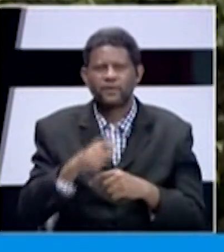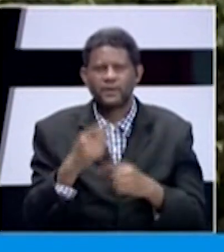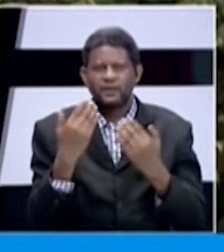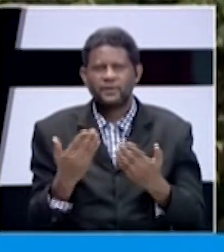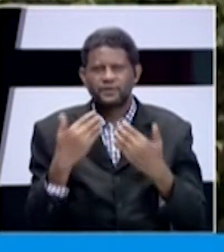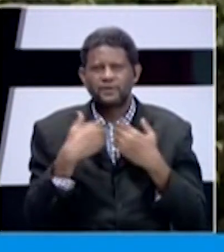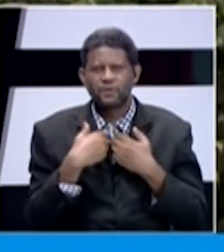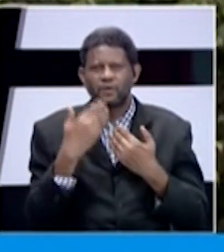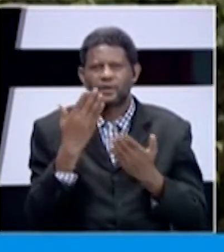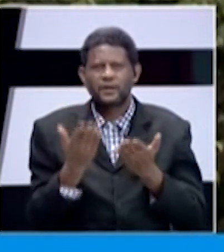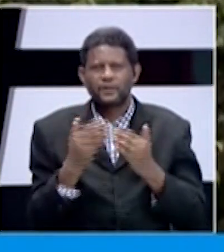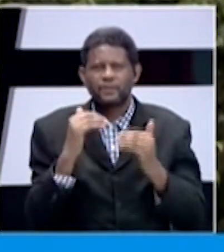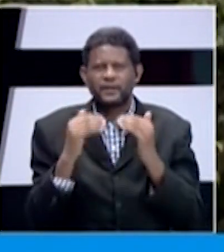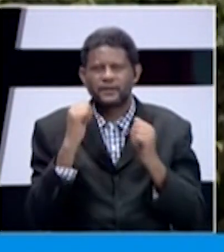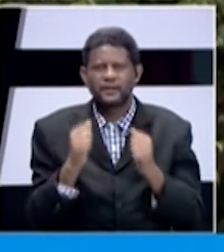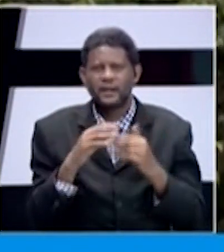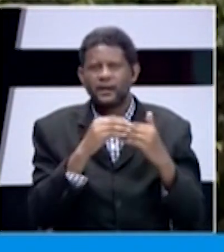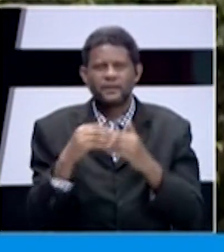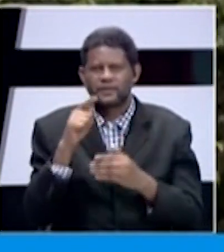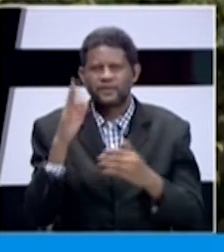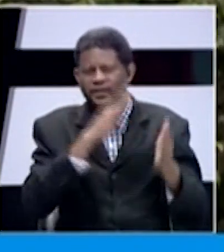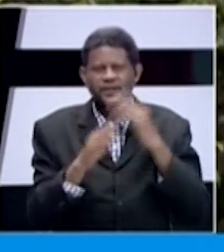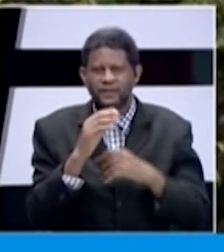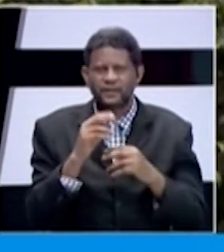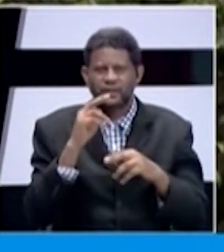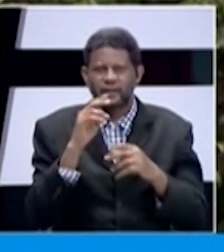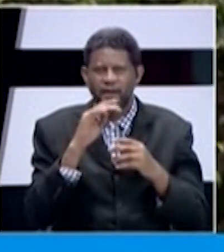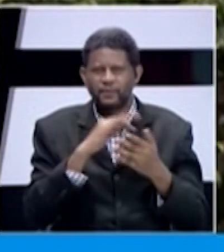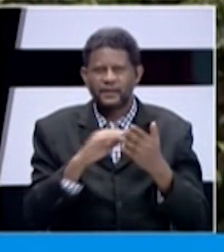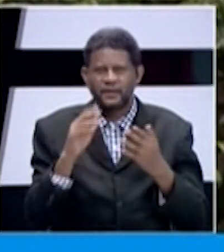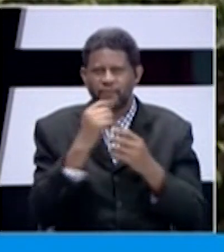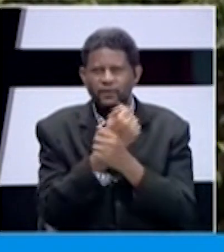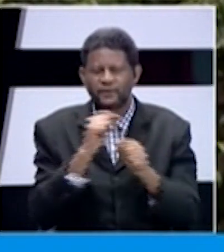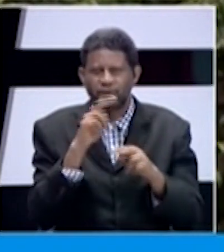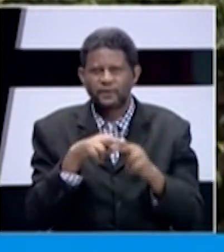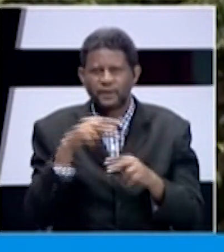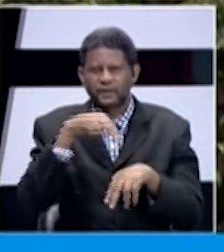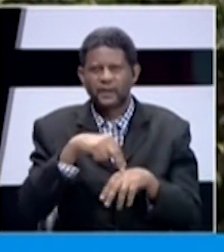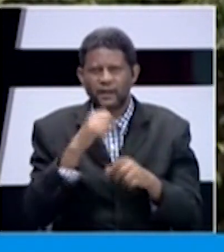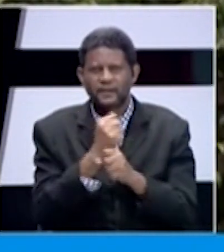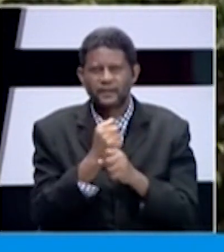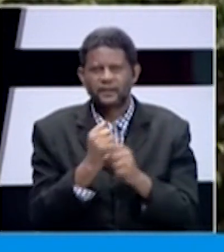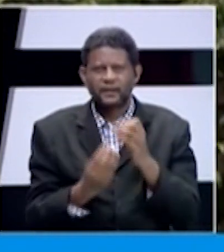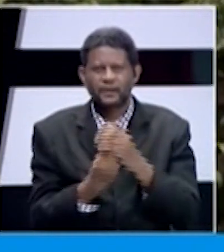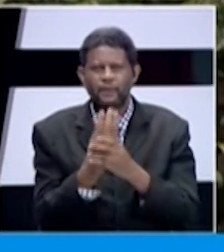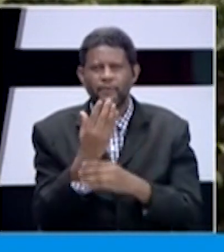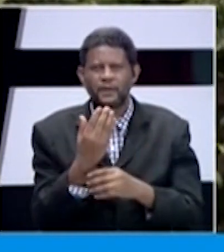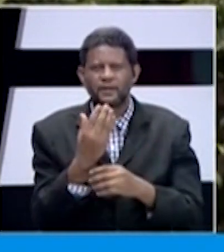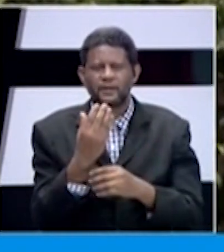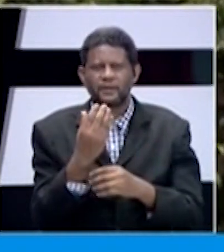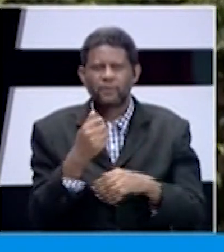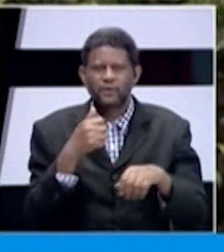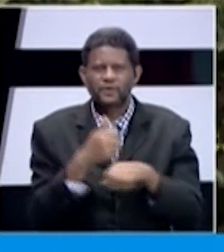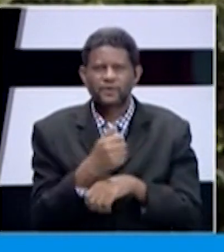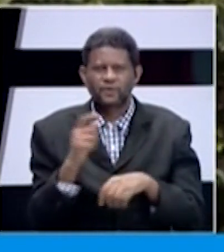جزي خمتن زخيلة مرارحة نتسأجى من نتخم مفتحي تتكلاوي أسرار حنا كنعمل صر موقص نخانة مفتحي